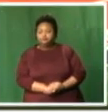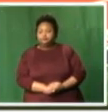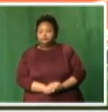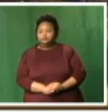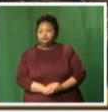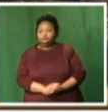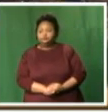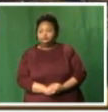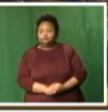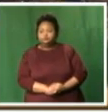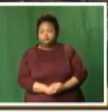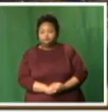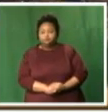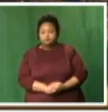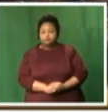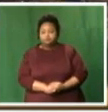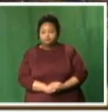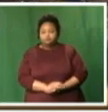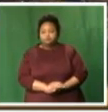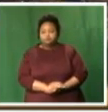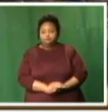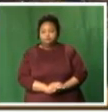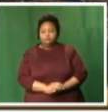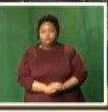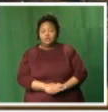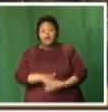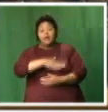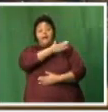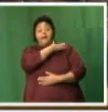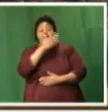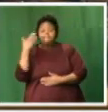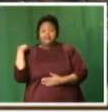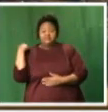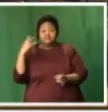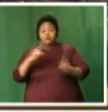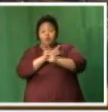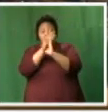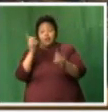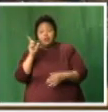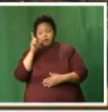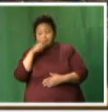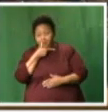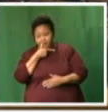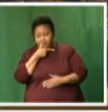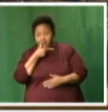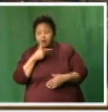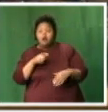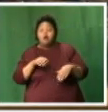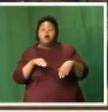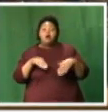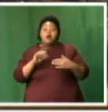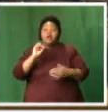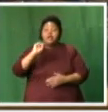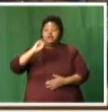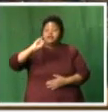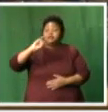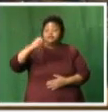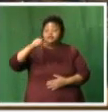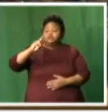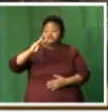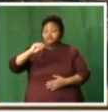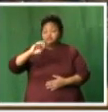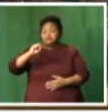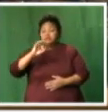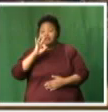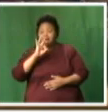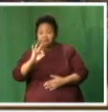kaLobamba. Indvuna yetempilo lezinkosi seyethule umbiko welicwaningo losithathu lesimo seligciwane i-HIV lowatiwa